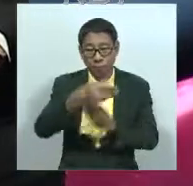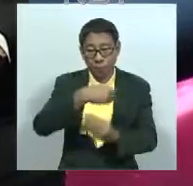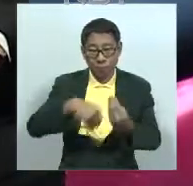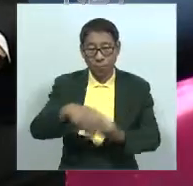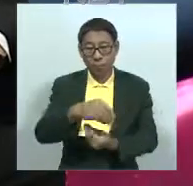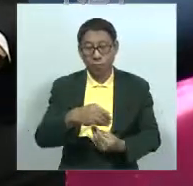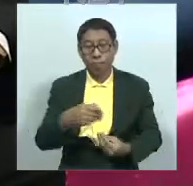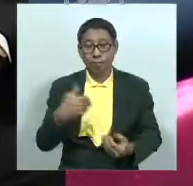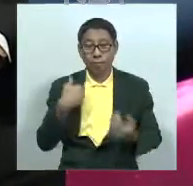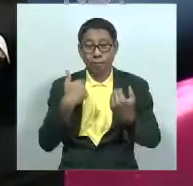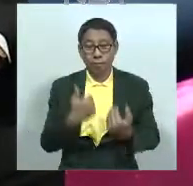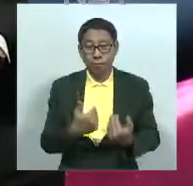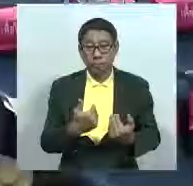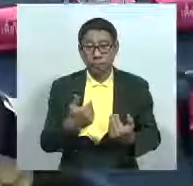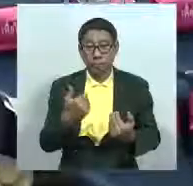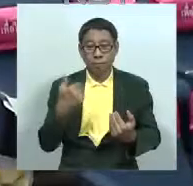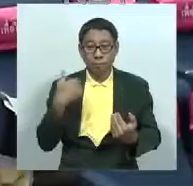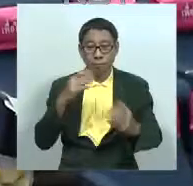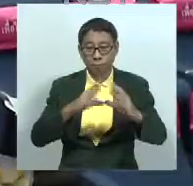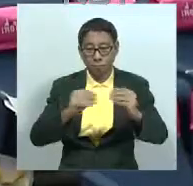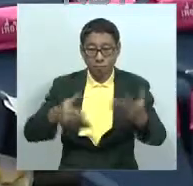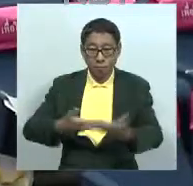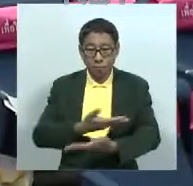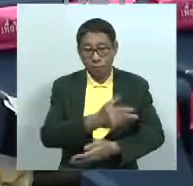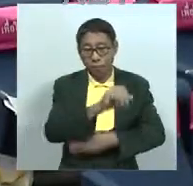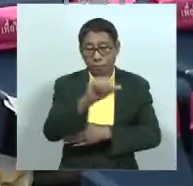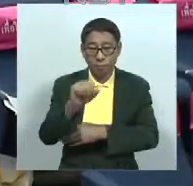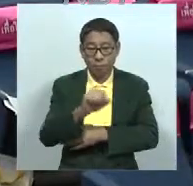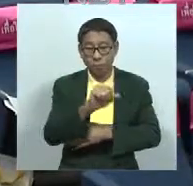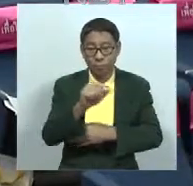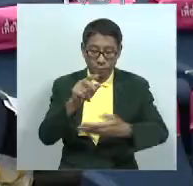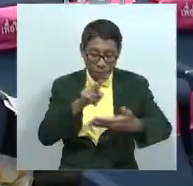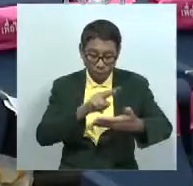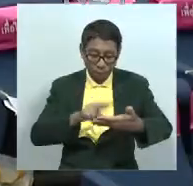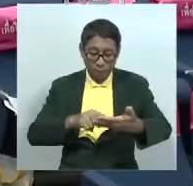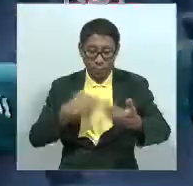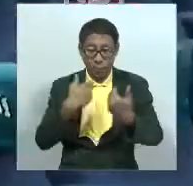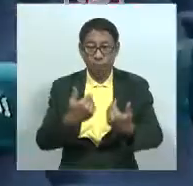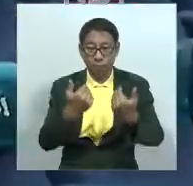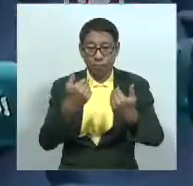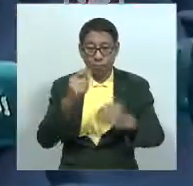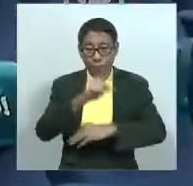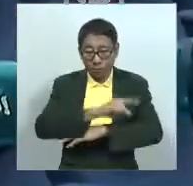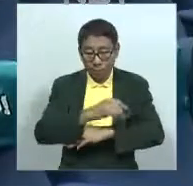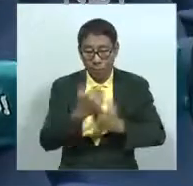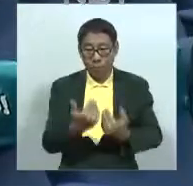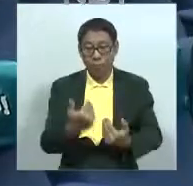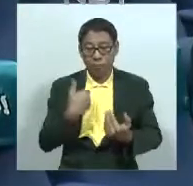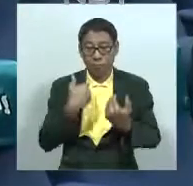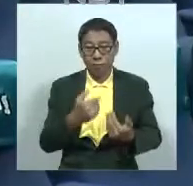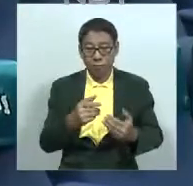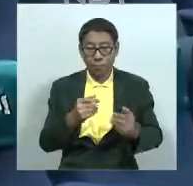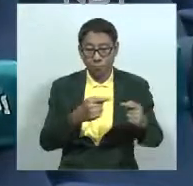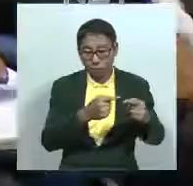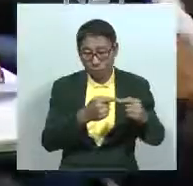กิจค่ะทั้งนี้ค่ะที่ประชุมสภาผู้แทนราษฎรก็จะพิจารณาวาระดังกล่าวในวันนี้วาระดัง